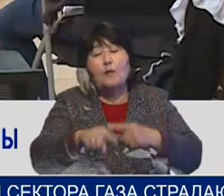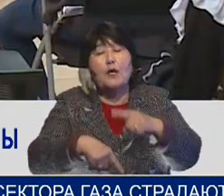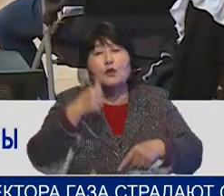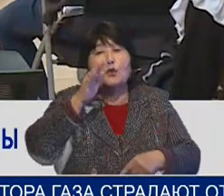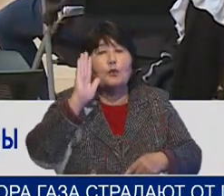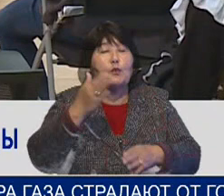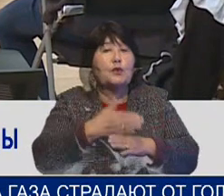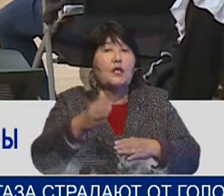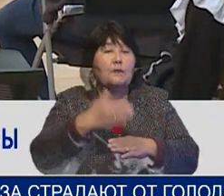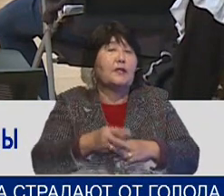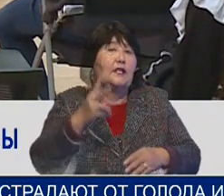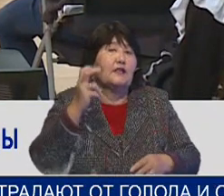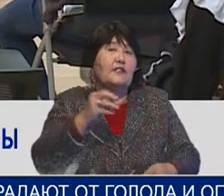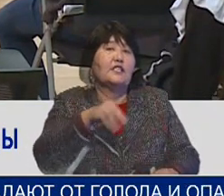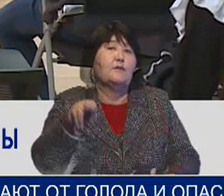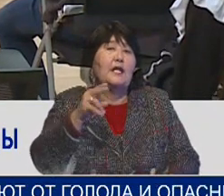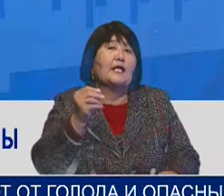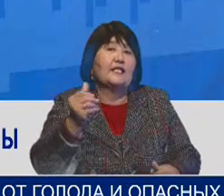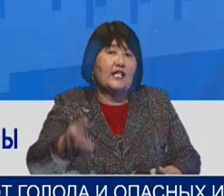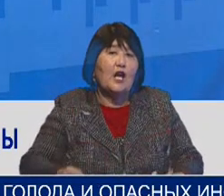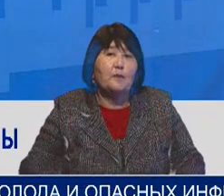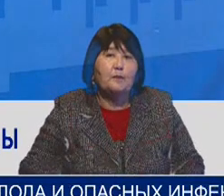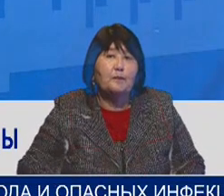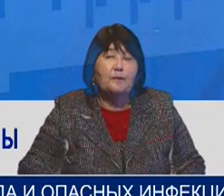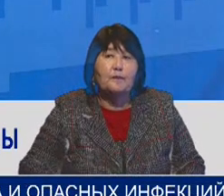годы будет выделяться по 200 млр тенге